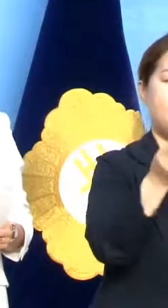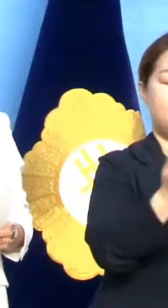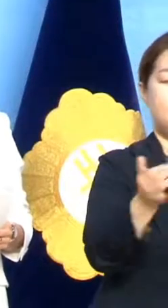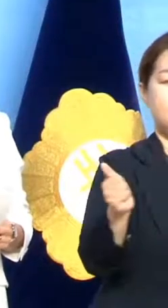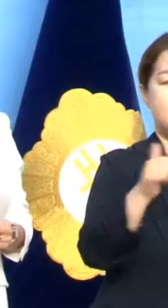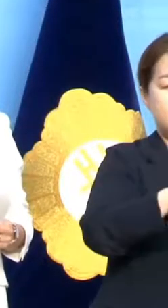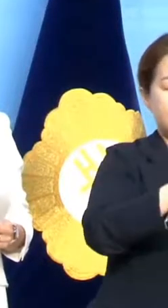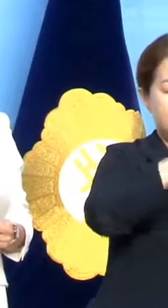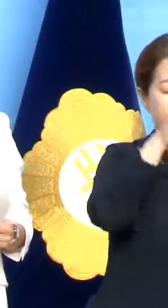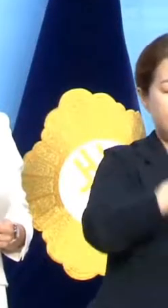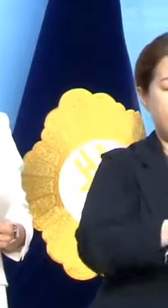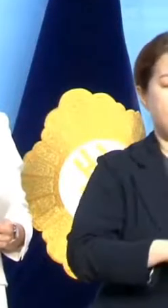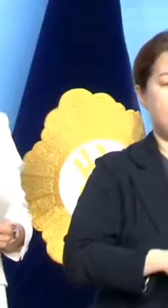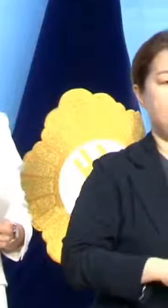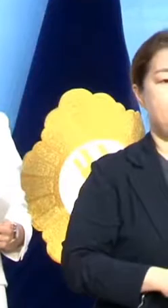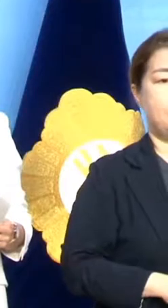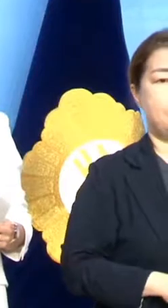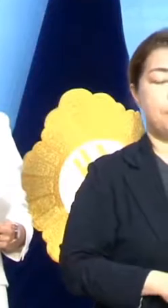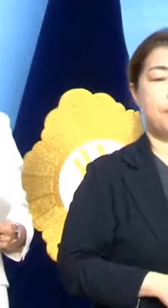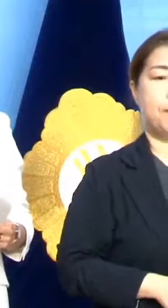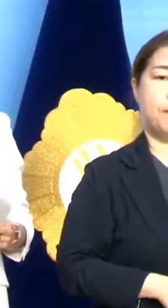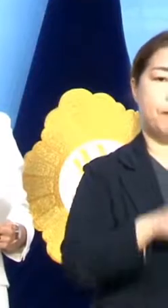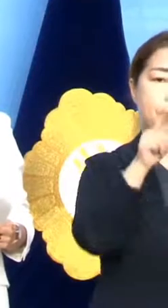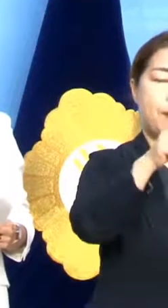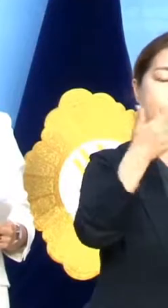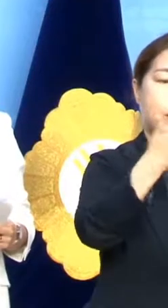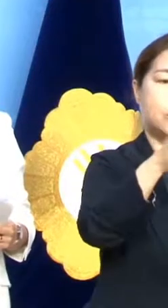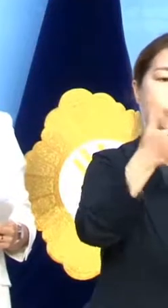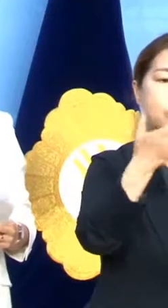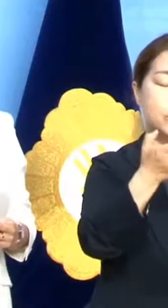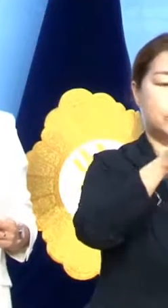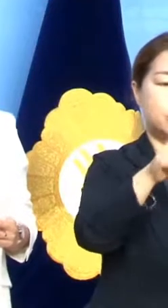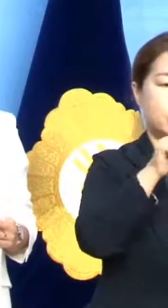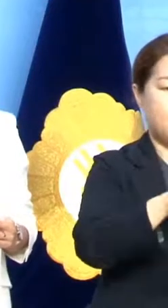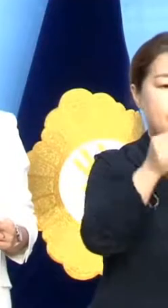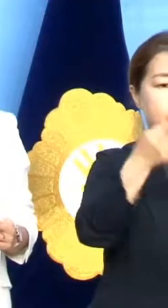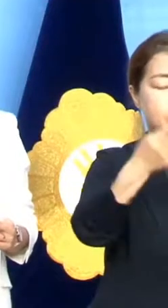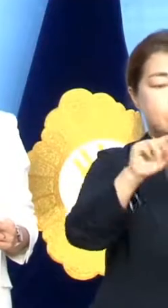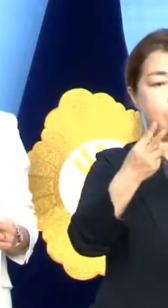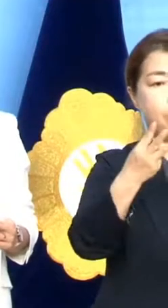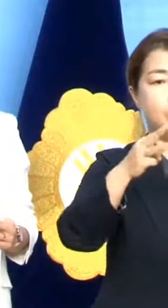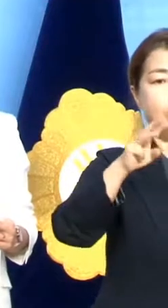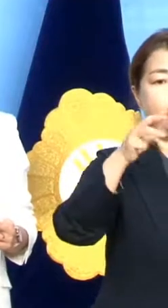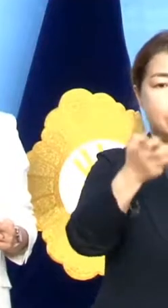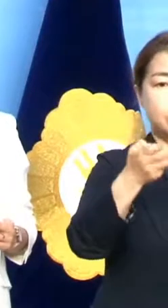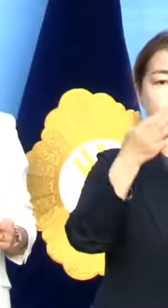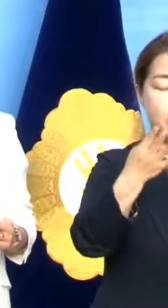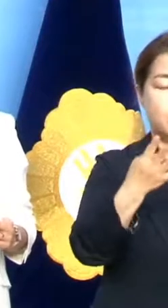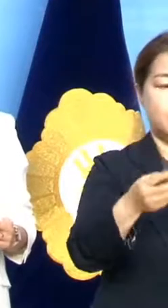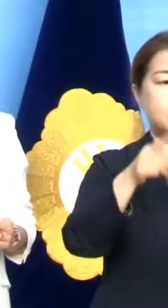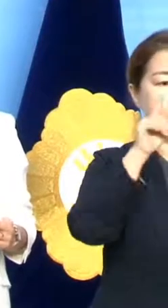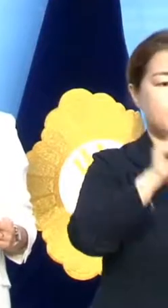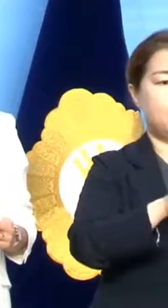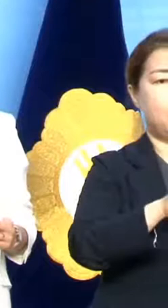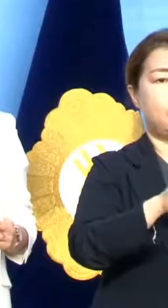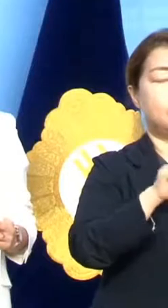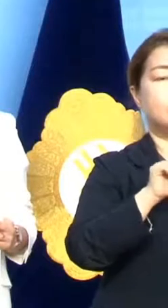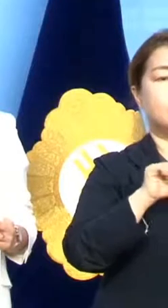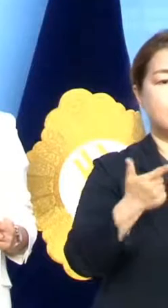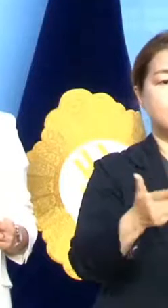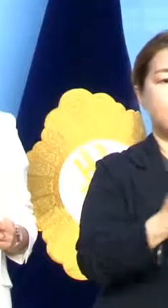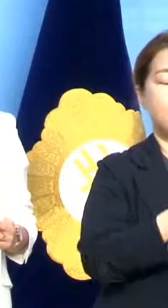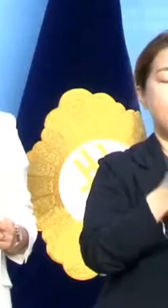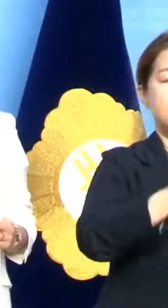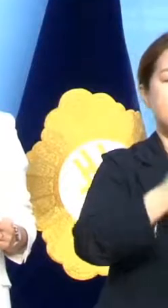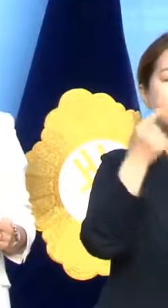만 8792 명으로 집계 하고 있습니다 이중 11,000 384 명 은 적용 제로 산재 대상이